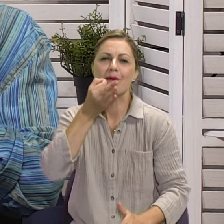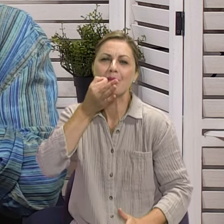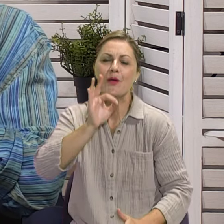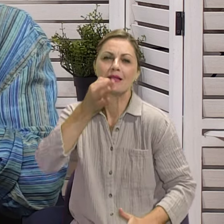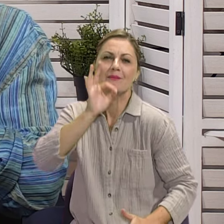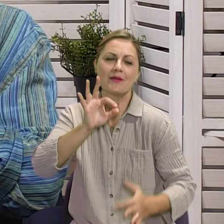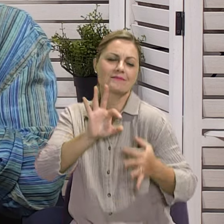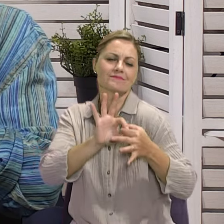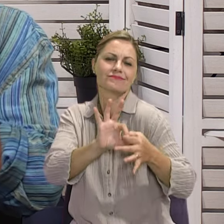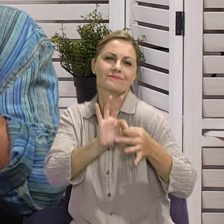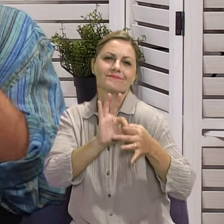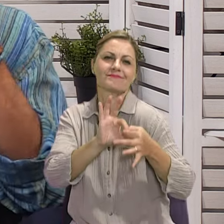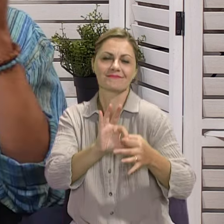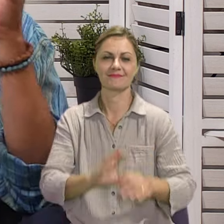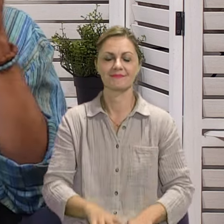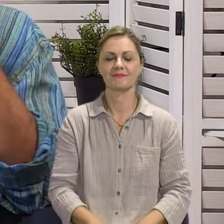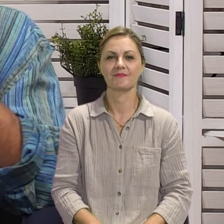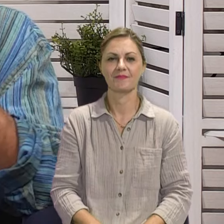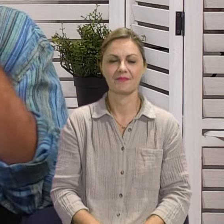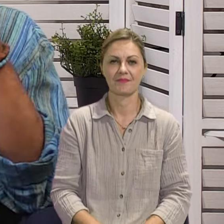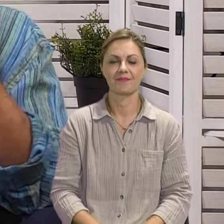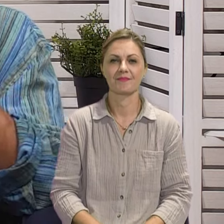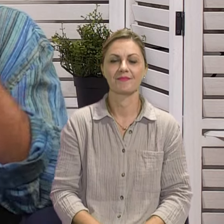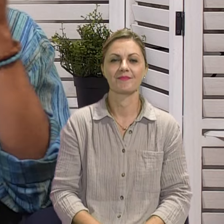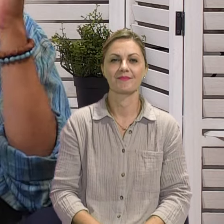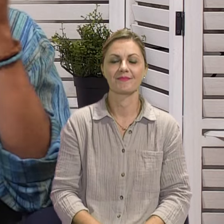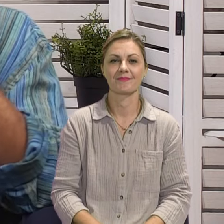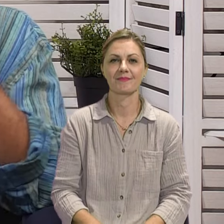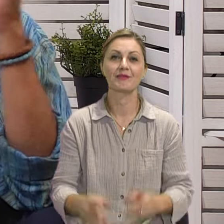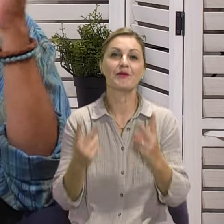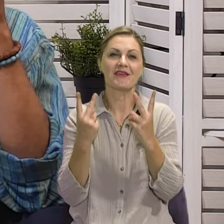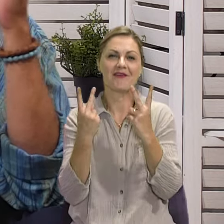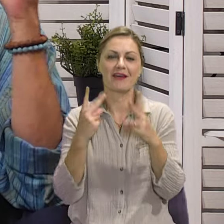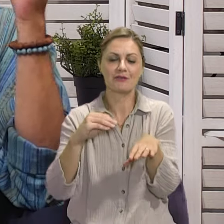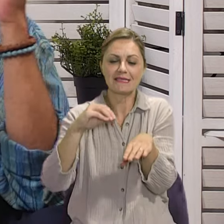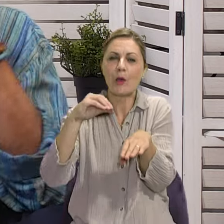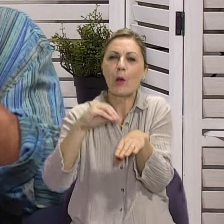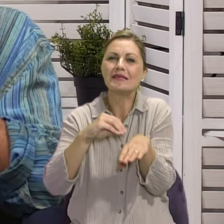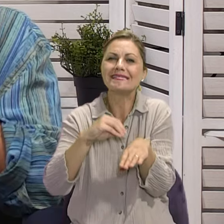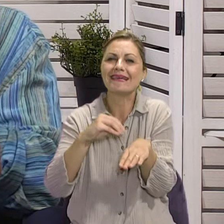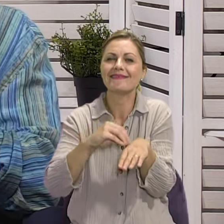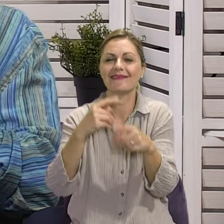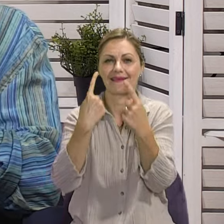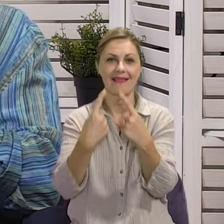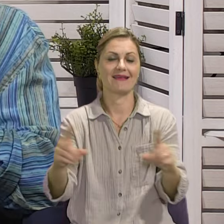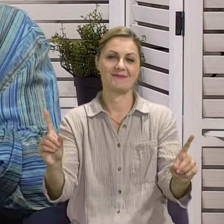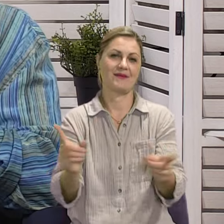Tako da, uz one velike skladatelje koji su, zna se već